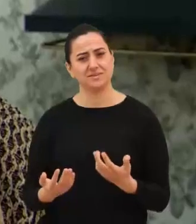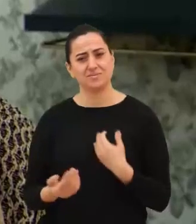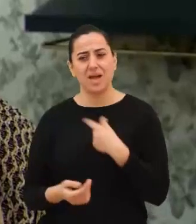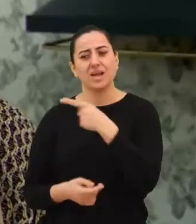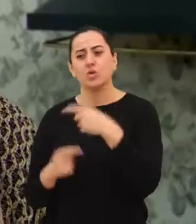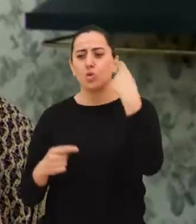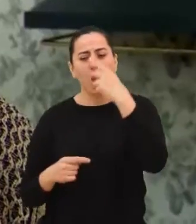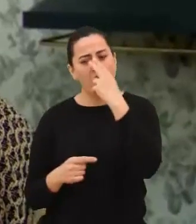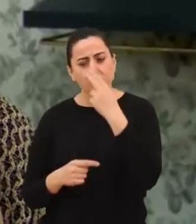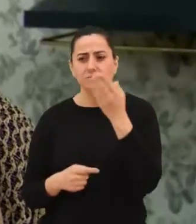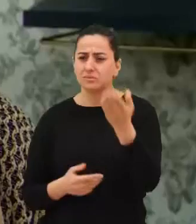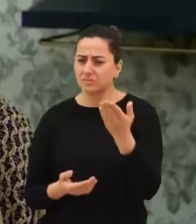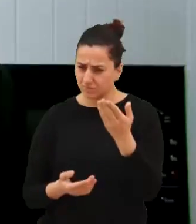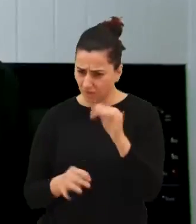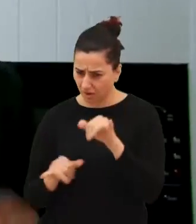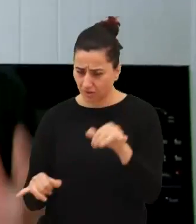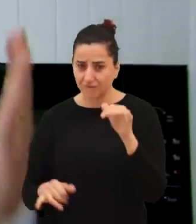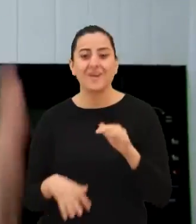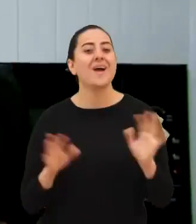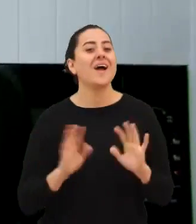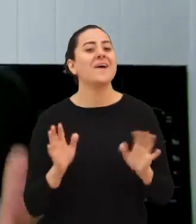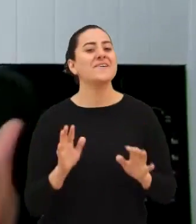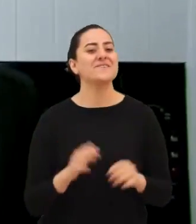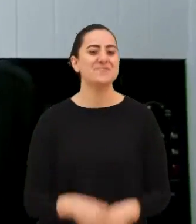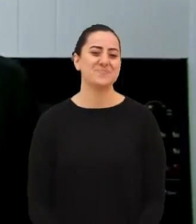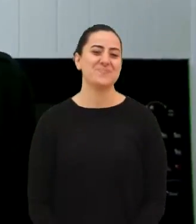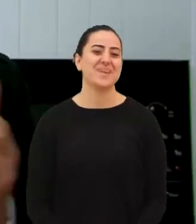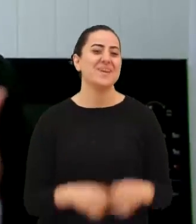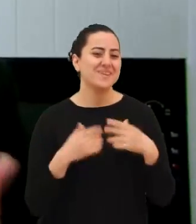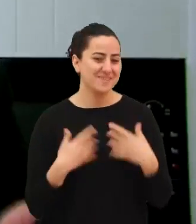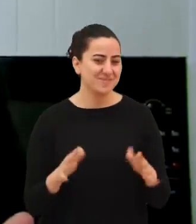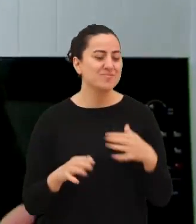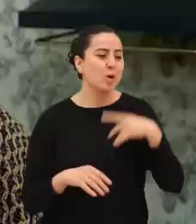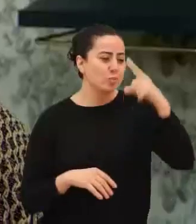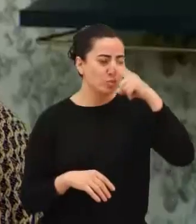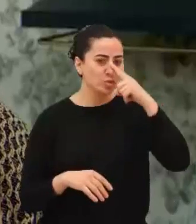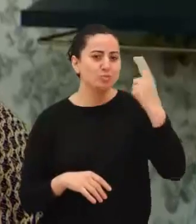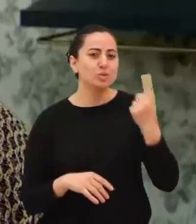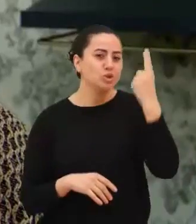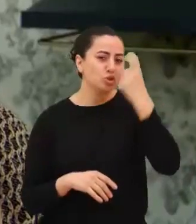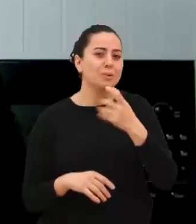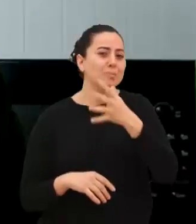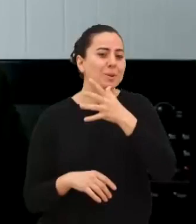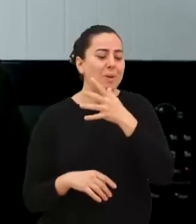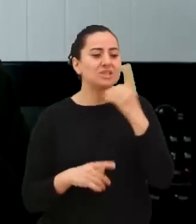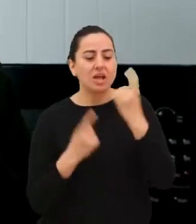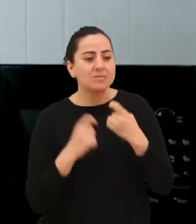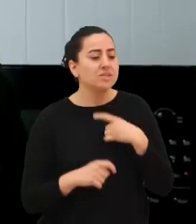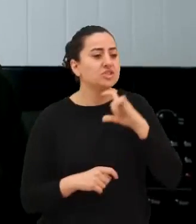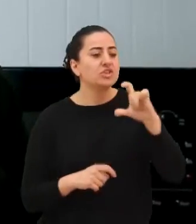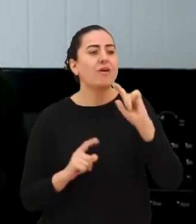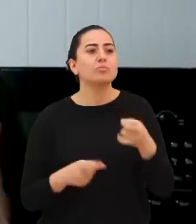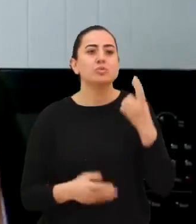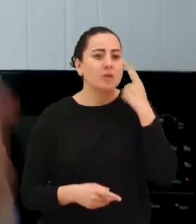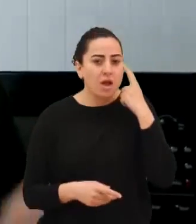alıştım tabii artık da, sizde mi yani? Yok yok, hayır ya. Ya bizim müdür beyin sorduğu bir bilmece vardı. Onun cevabı